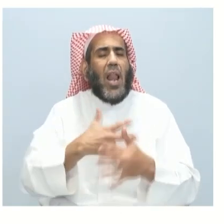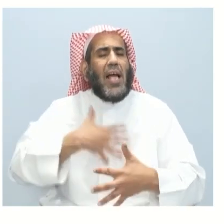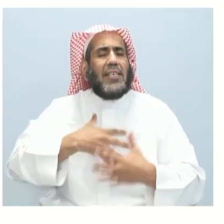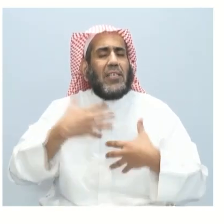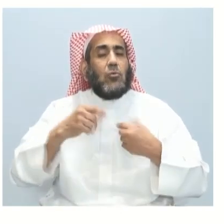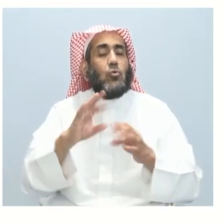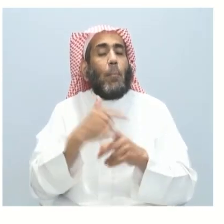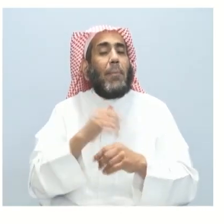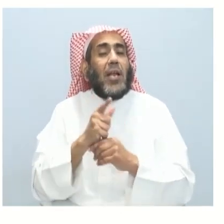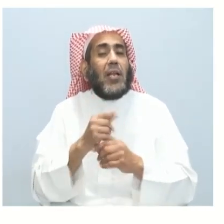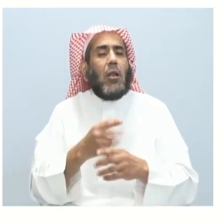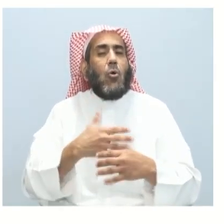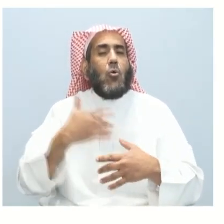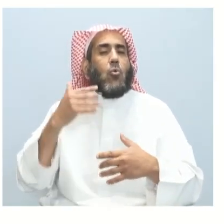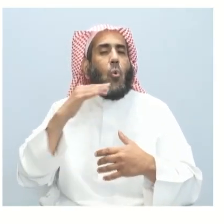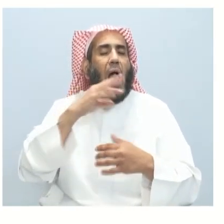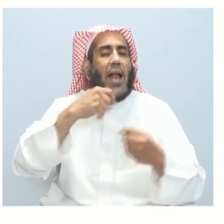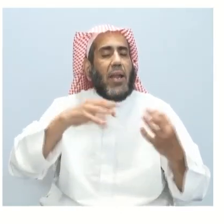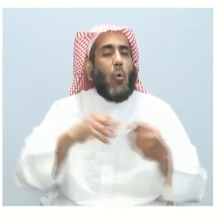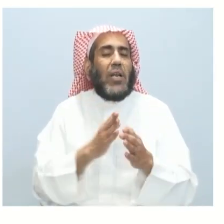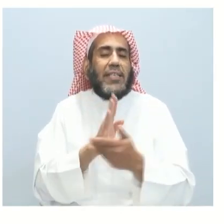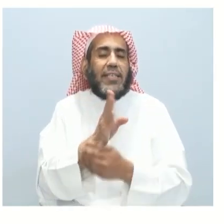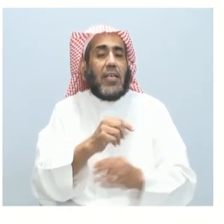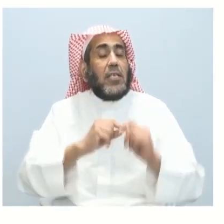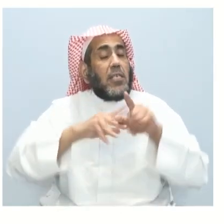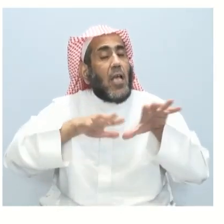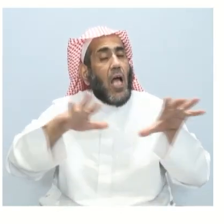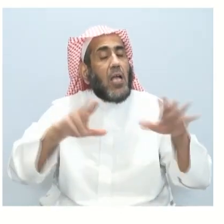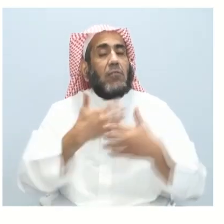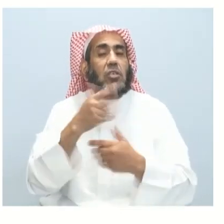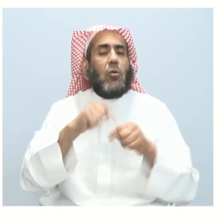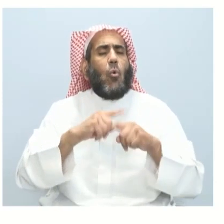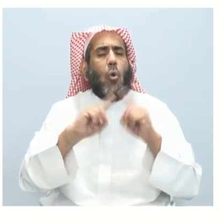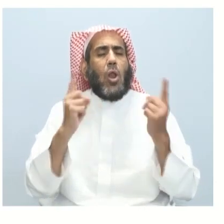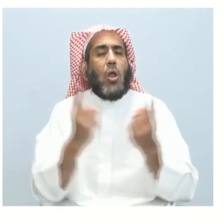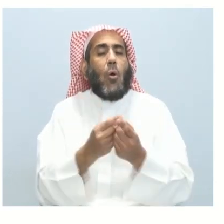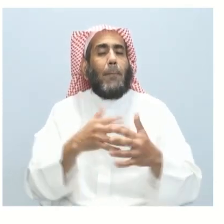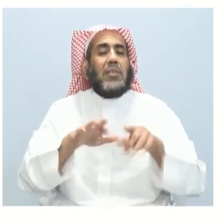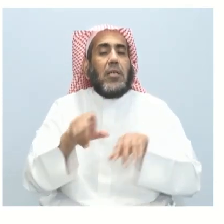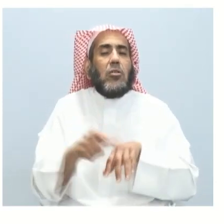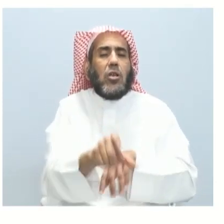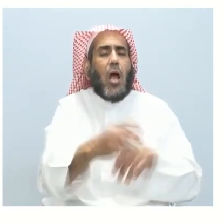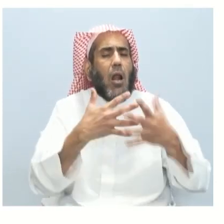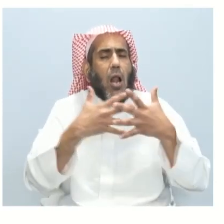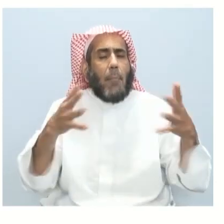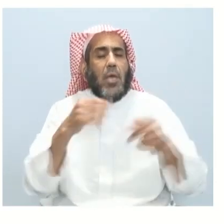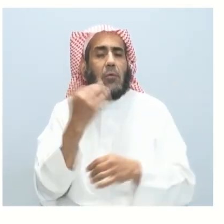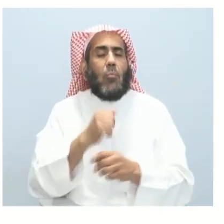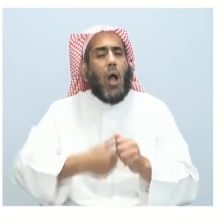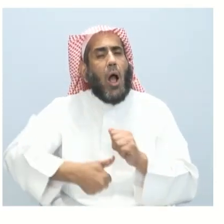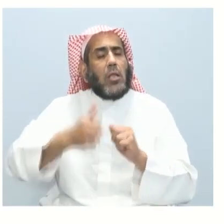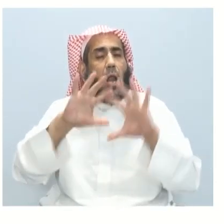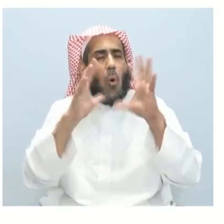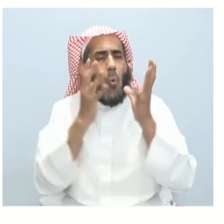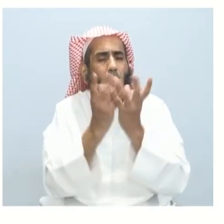والوجدان وقد سمي بذلك لانه يغنى وهو الاتجاه السائد في الشعر العربي كله فهو منزله النهر الكبير والشعر العربي طبعا هو قادر على